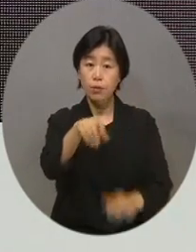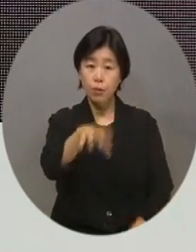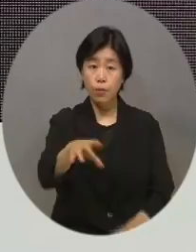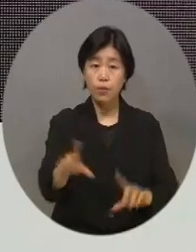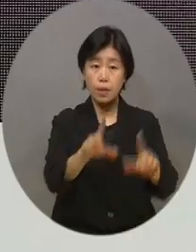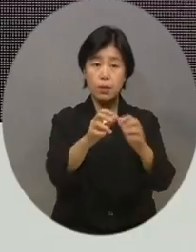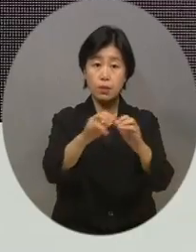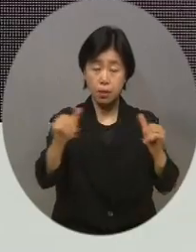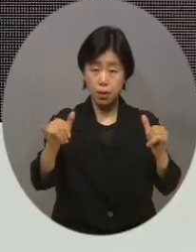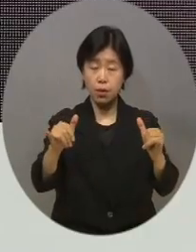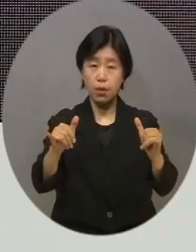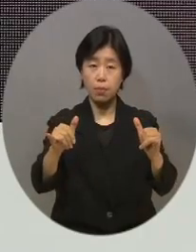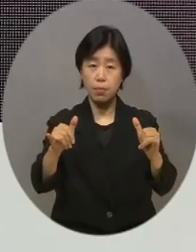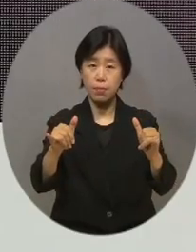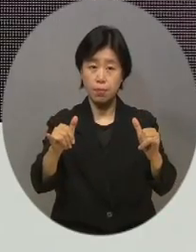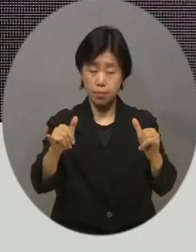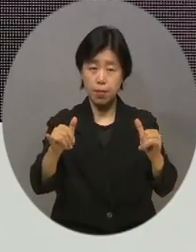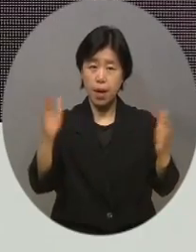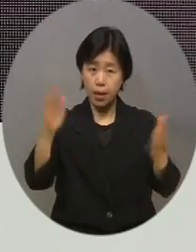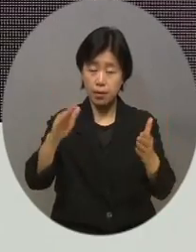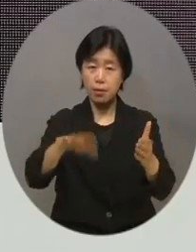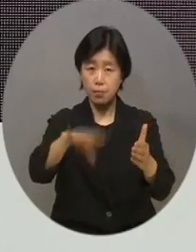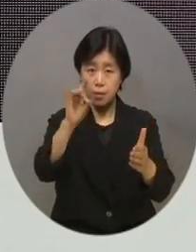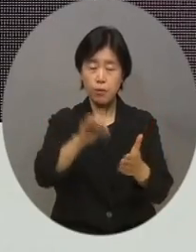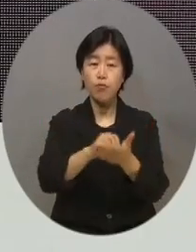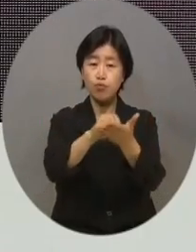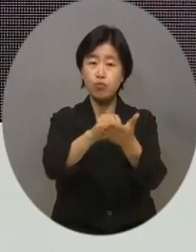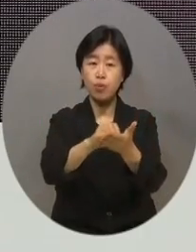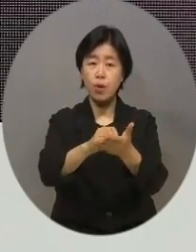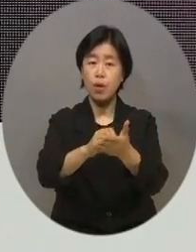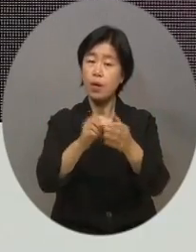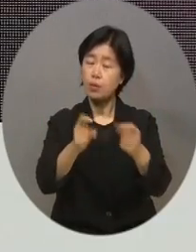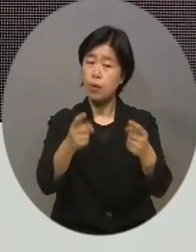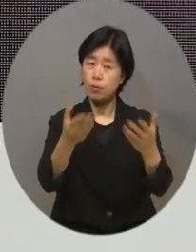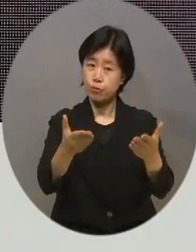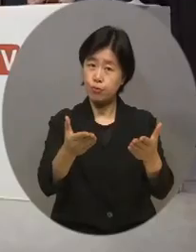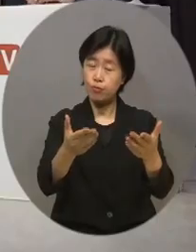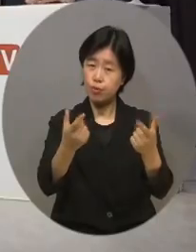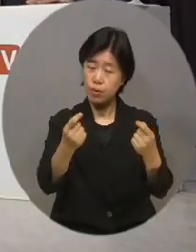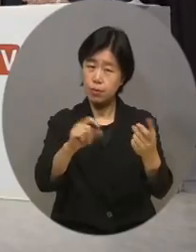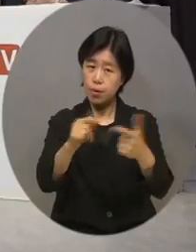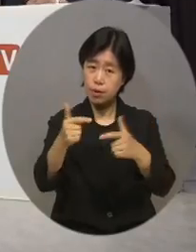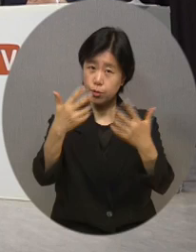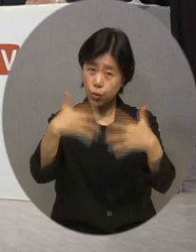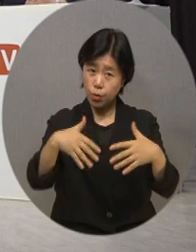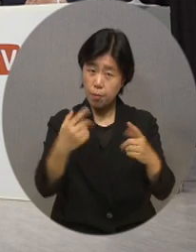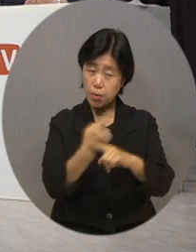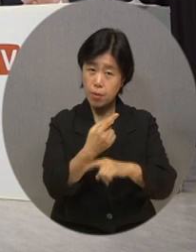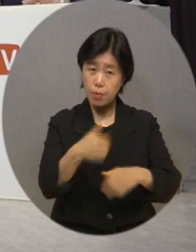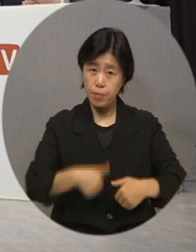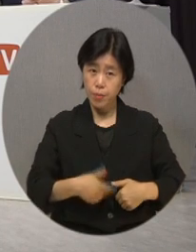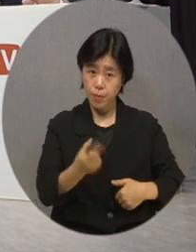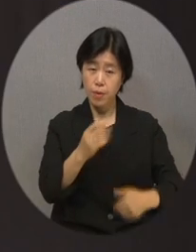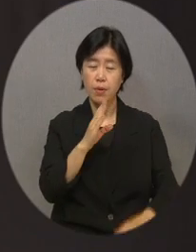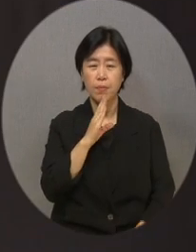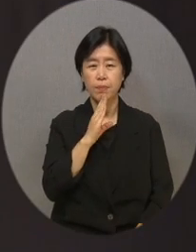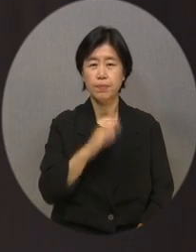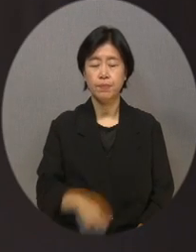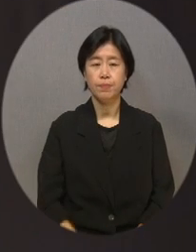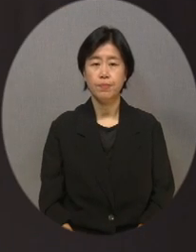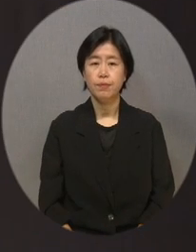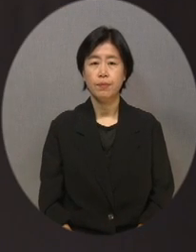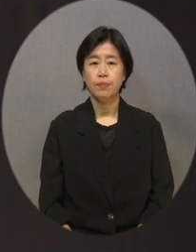어떤 제도적 보완을 해야 되겠죠. 네 맞습니다. 자 우리 권 박사님. 예, 예. 그 경기 북부 지역에 이제